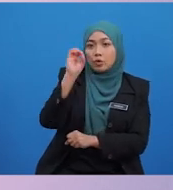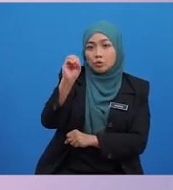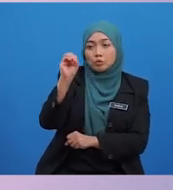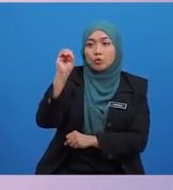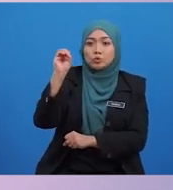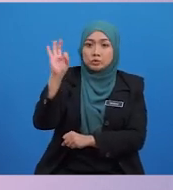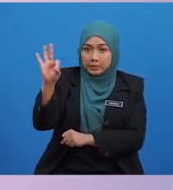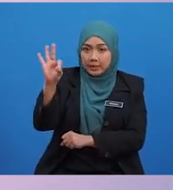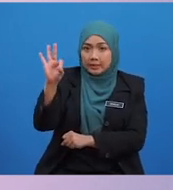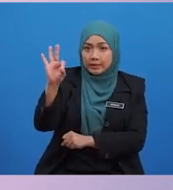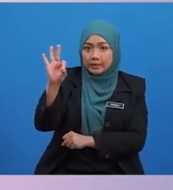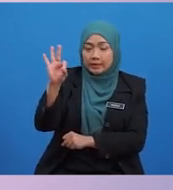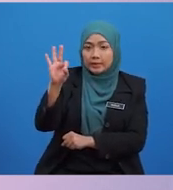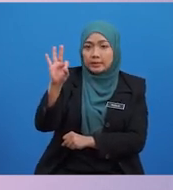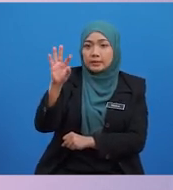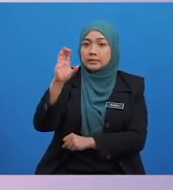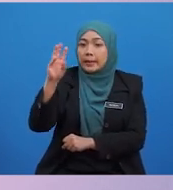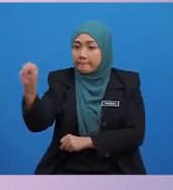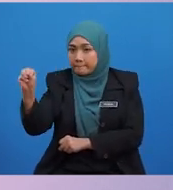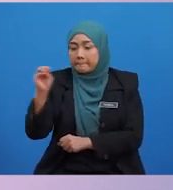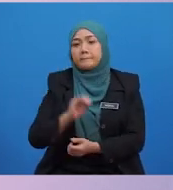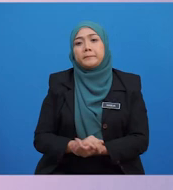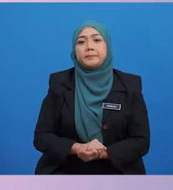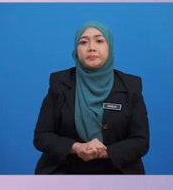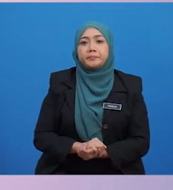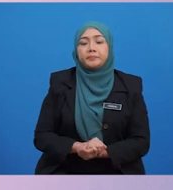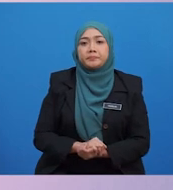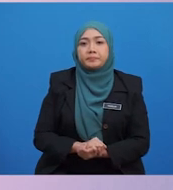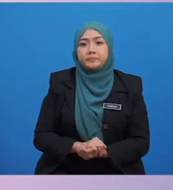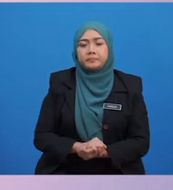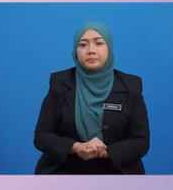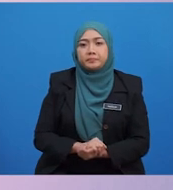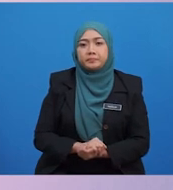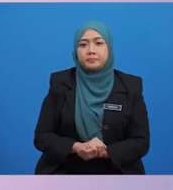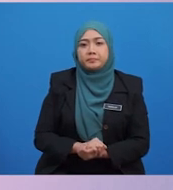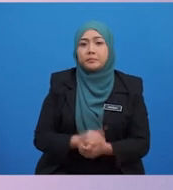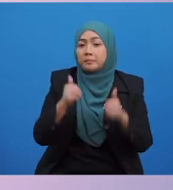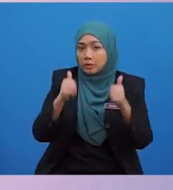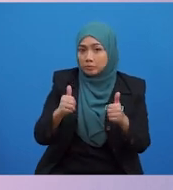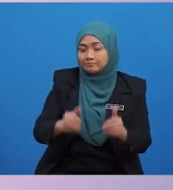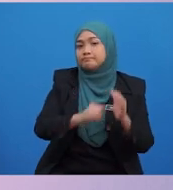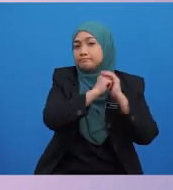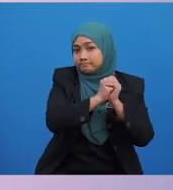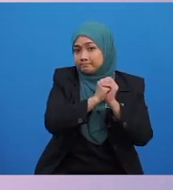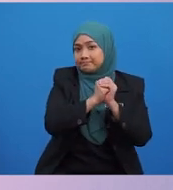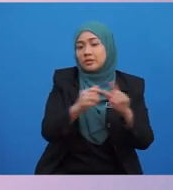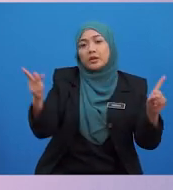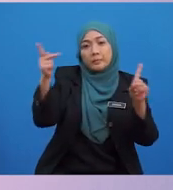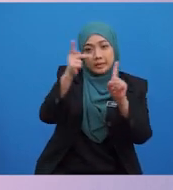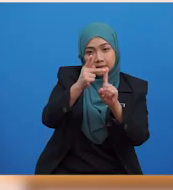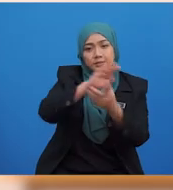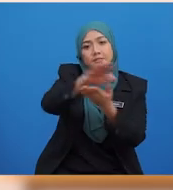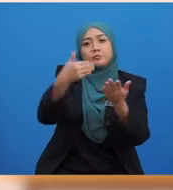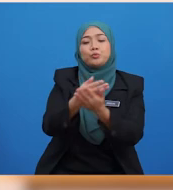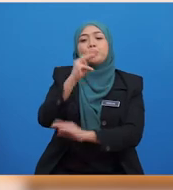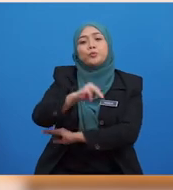dapat tak semua bagus tahniah kepada semua murid yang telah mendapat jawaban yang sama dengan Cikgu